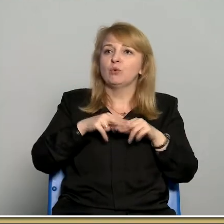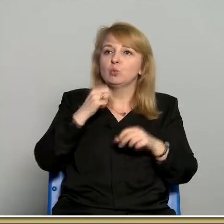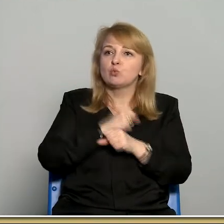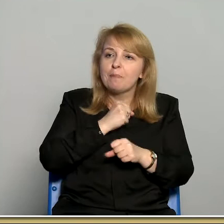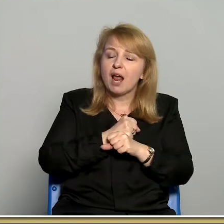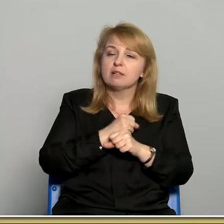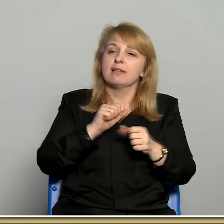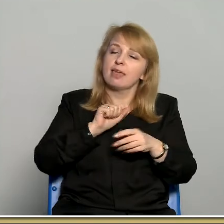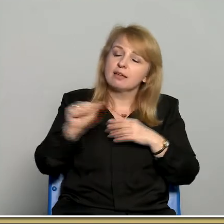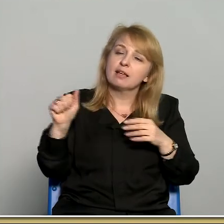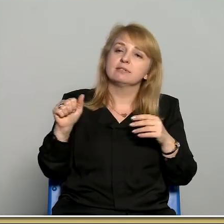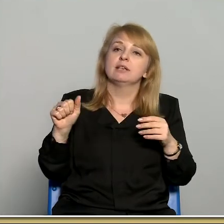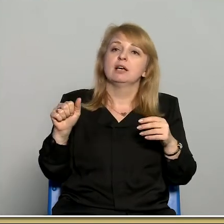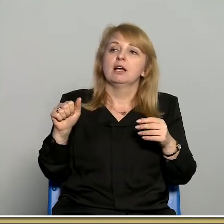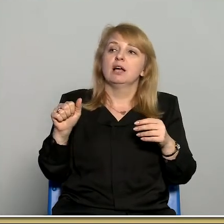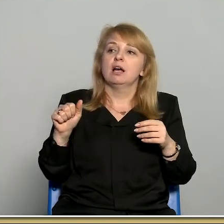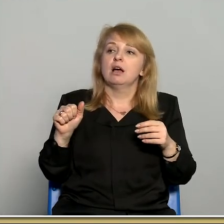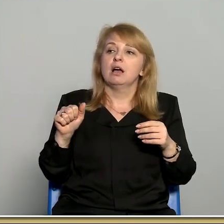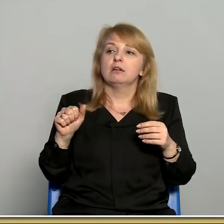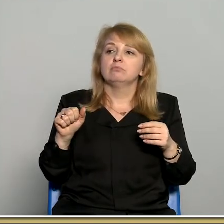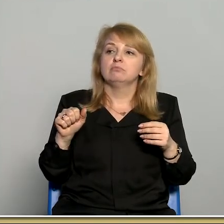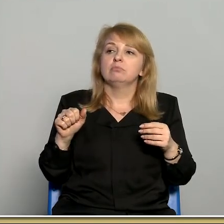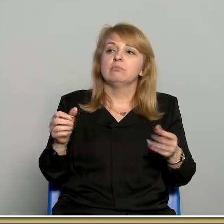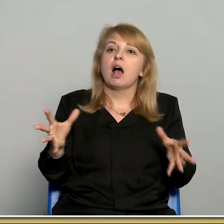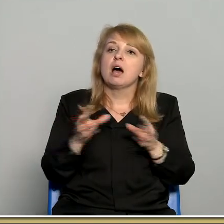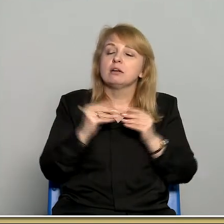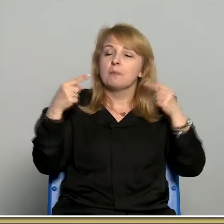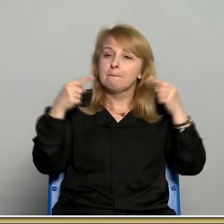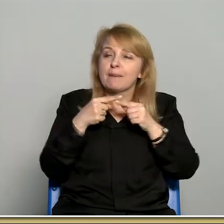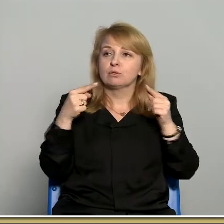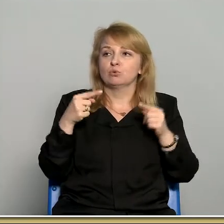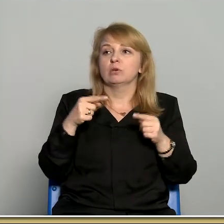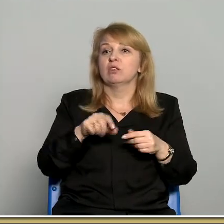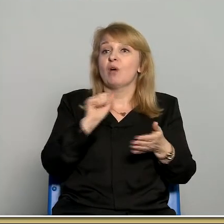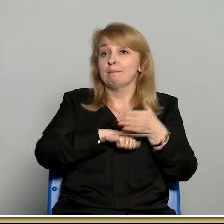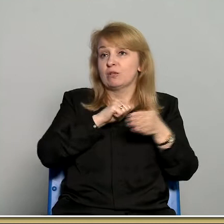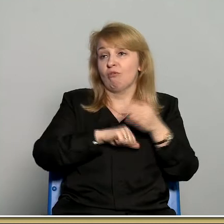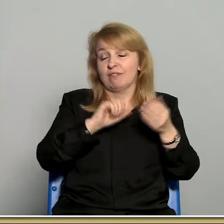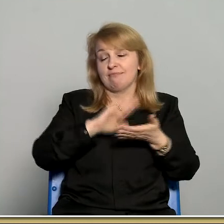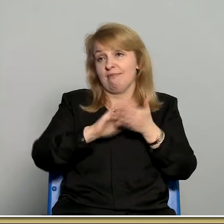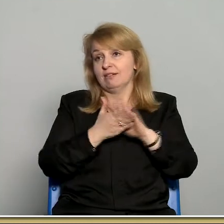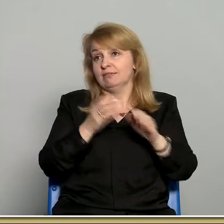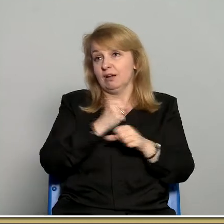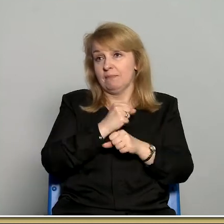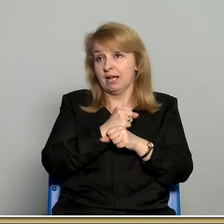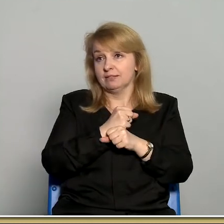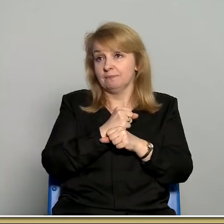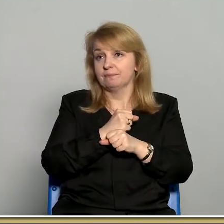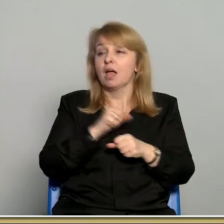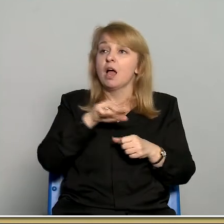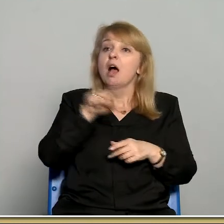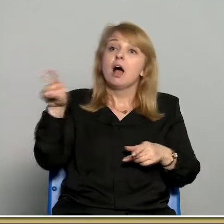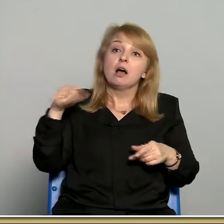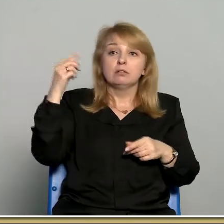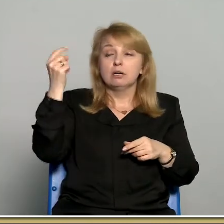jest również znaczącym narzędziem oddziaływającym na mazowiecki rynek pracy. Proszę Państwa, pewnie często